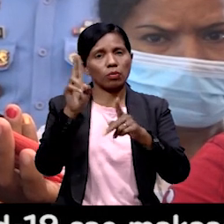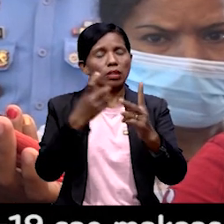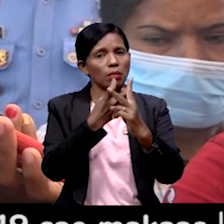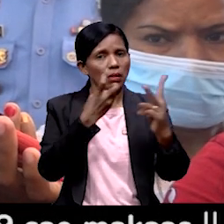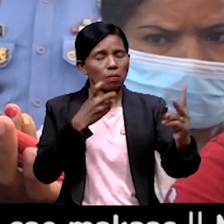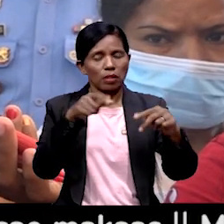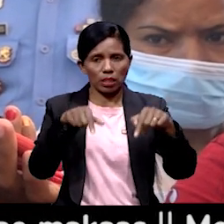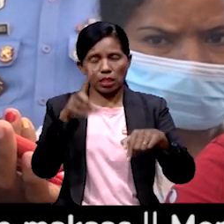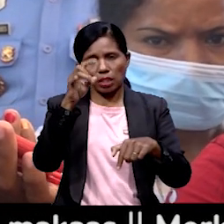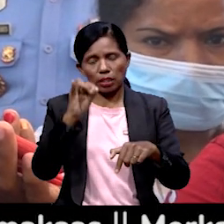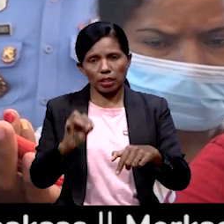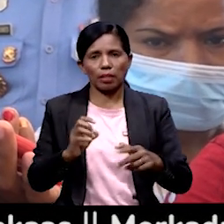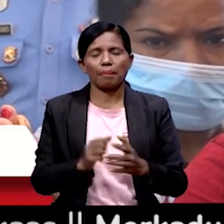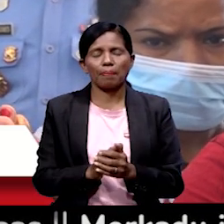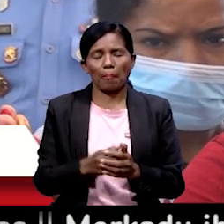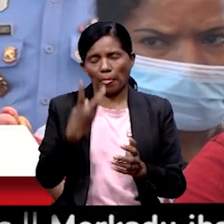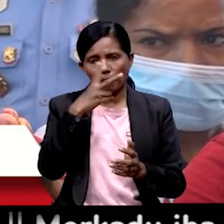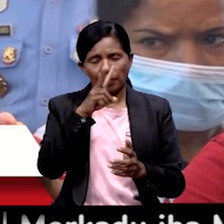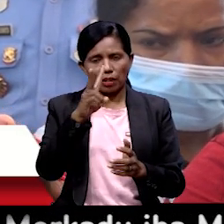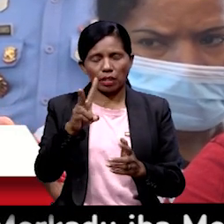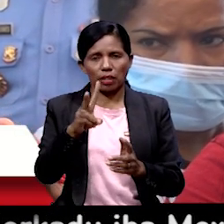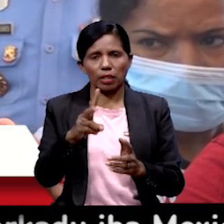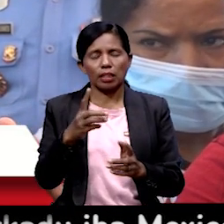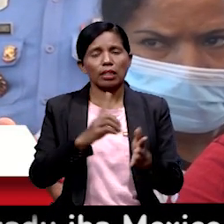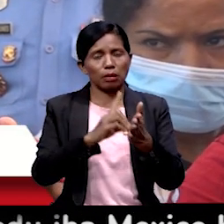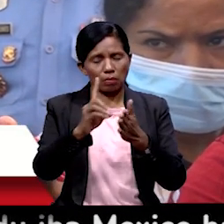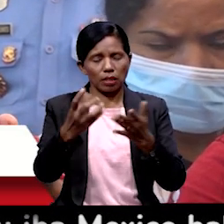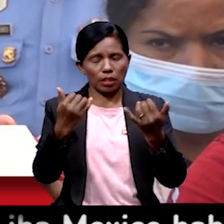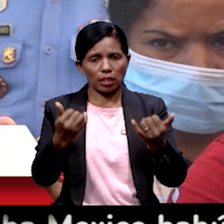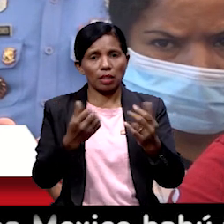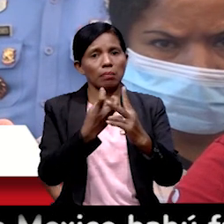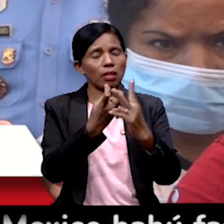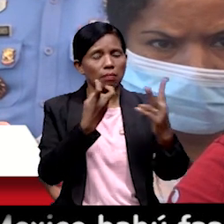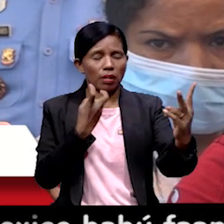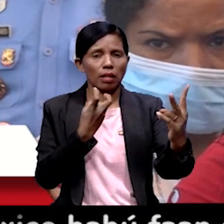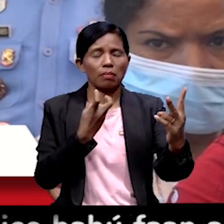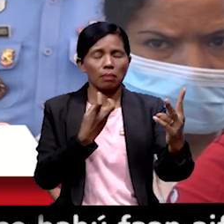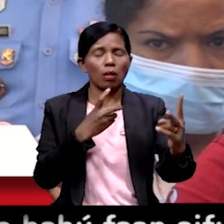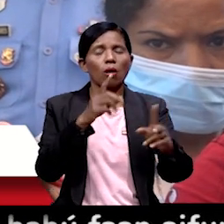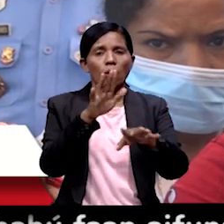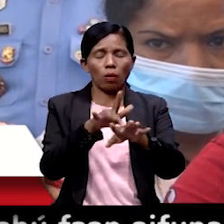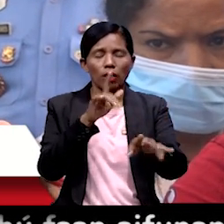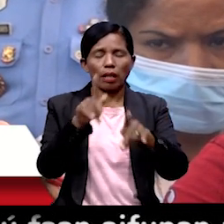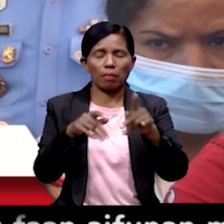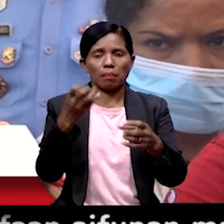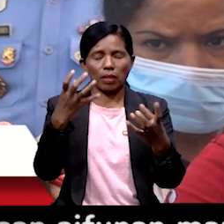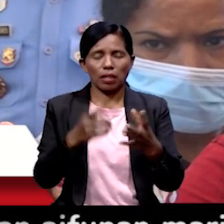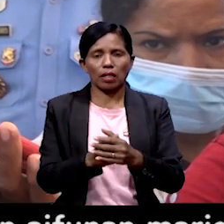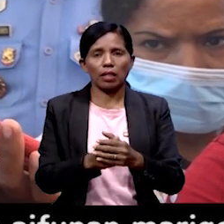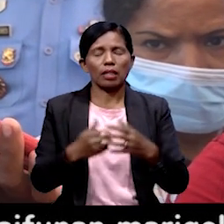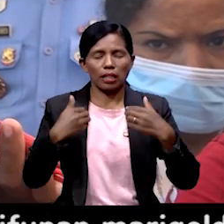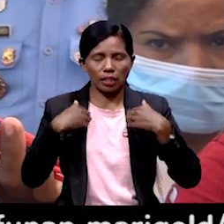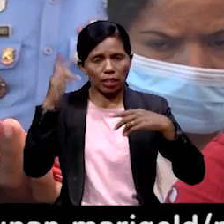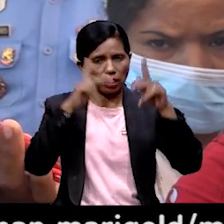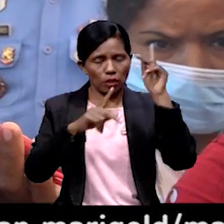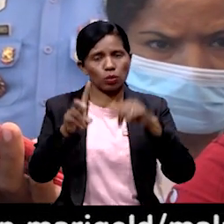iha lorong balu liu-liu hatuin de semana ne kataka ba Rama Ambon ne kona ema baraklos. Na jatuh dia lihat so ya kompresimento ya kazu ruang mak ya dun ya kazu